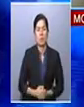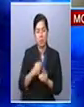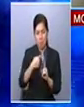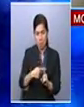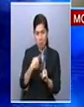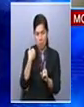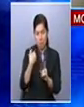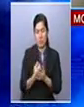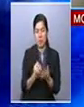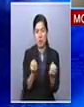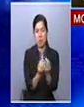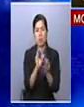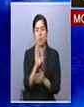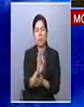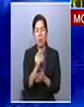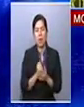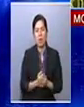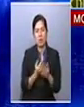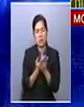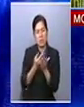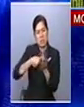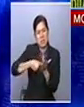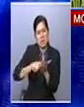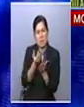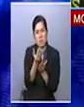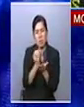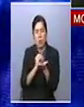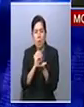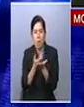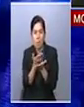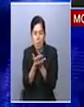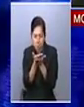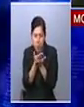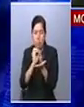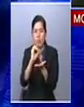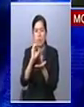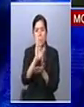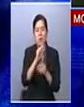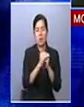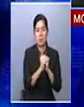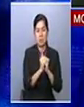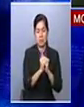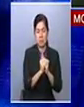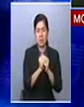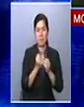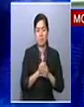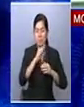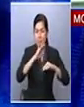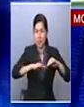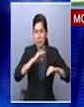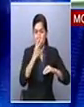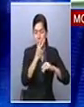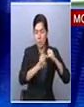กระทบด้านหนี้เสียในประเทศจีนเนี่ยมีค่อนข้างน้อยต่อแบงค์ในฮ่องกงนะครับดูจากปี2014ที่ค่า